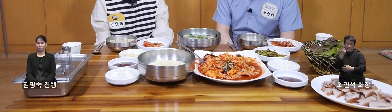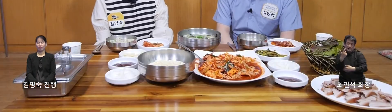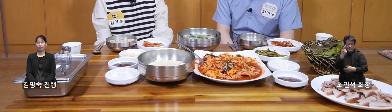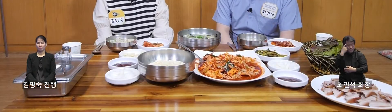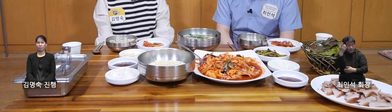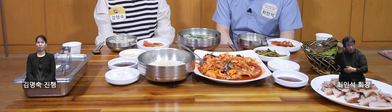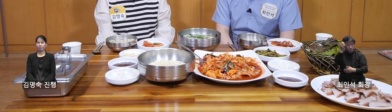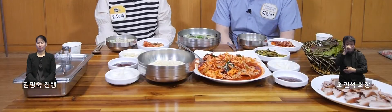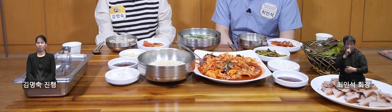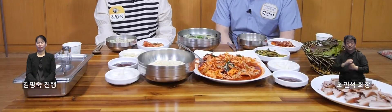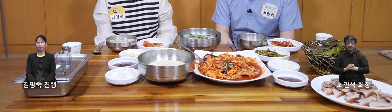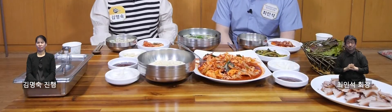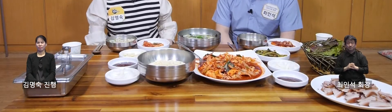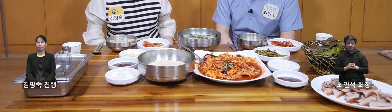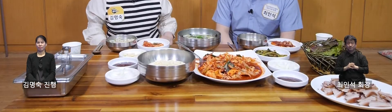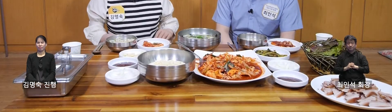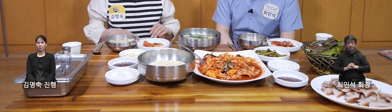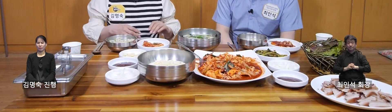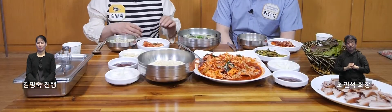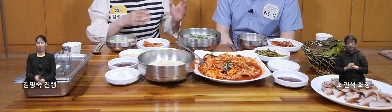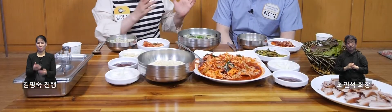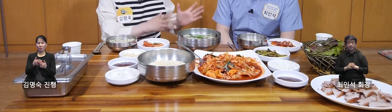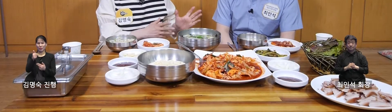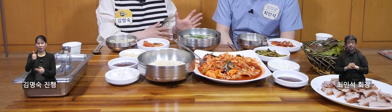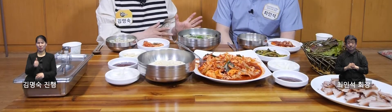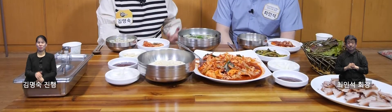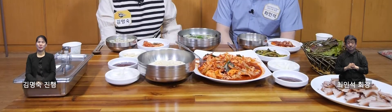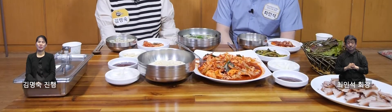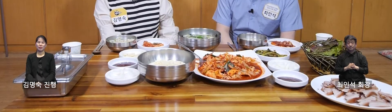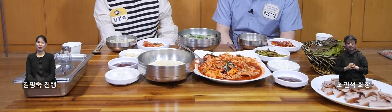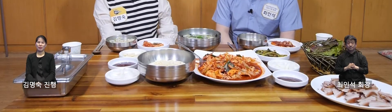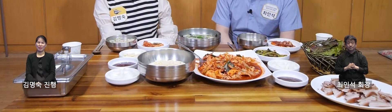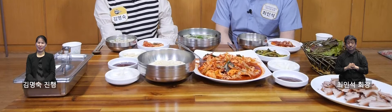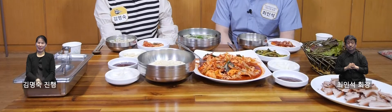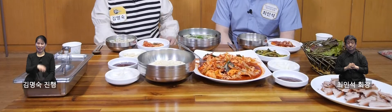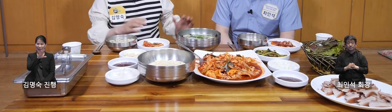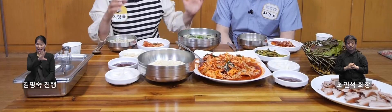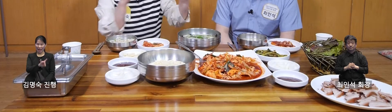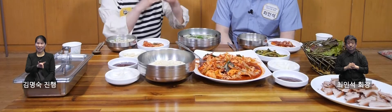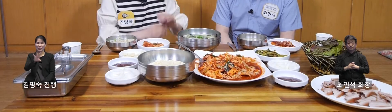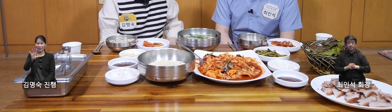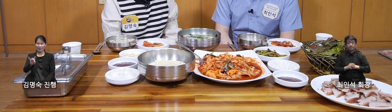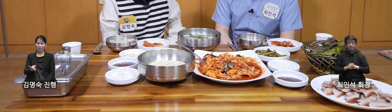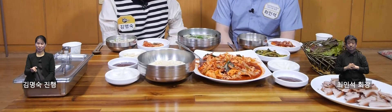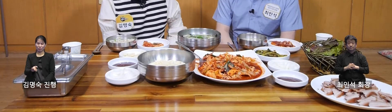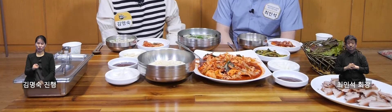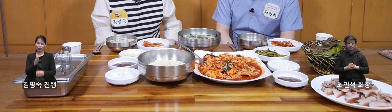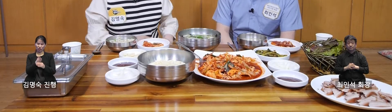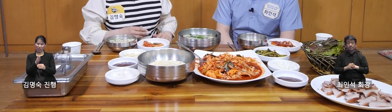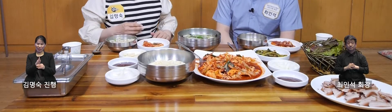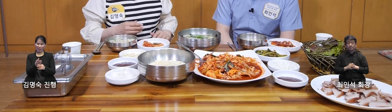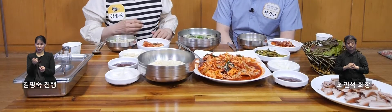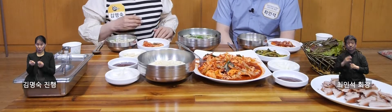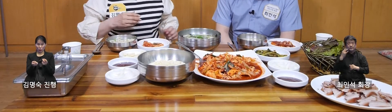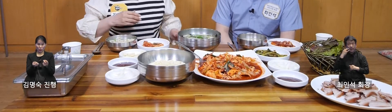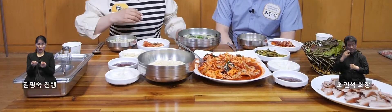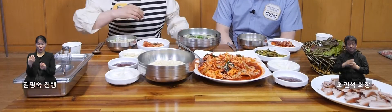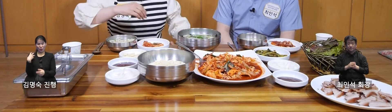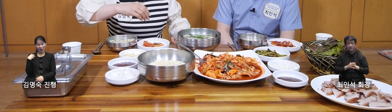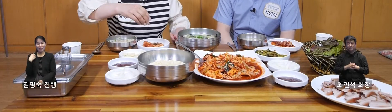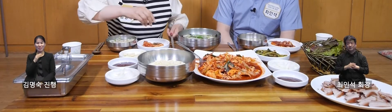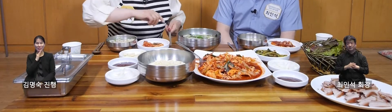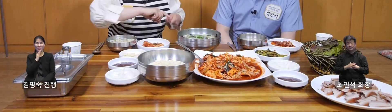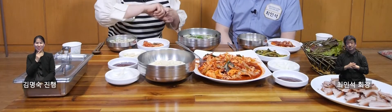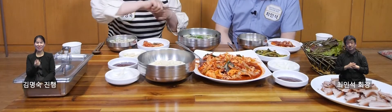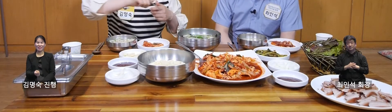하고 있습니다. 우리 소장님이 또 가끔, 아니 우리 회장님이 가끔 또 그 중재 역할도 좀 네, 해주셔야 되겠다.